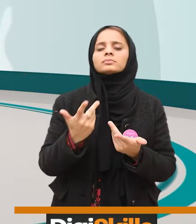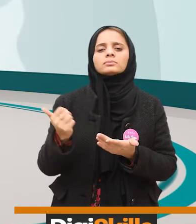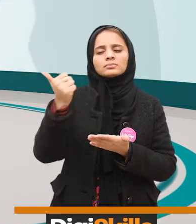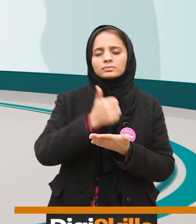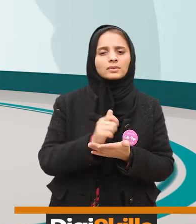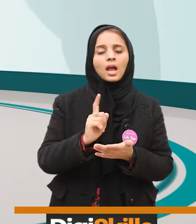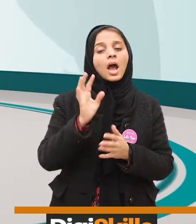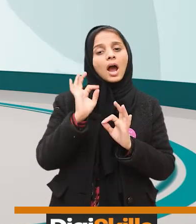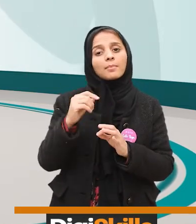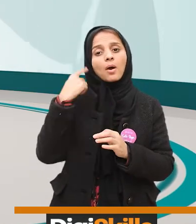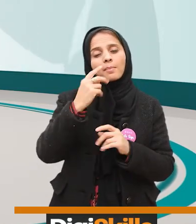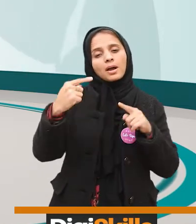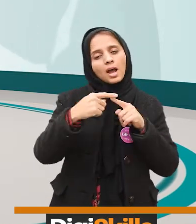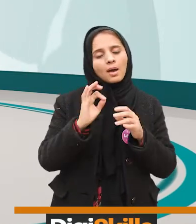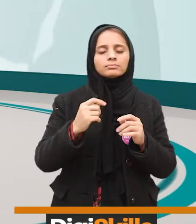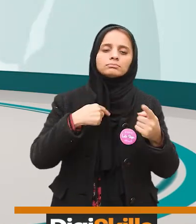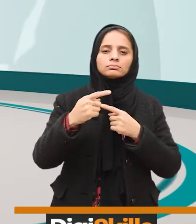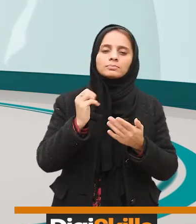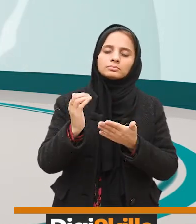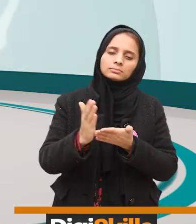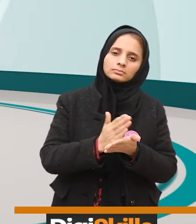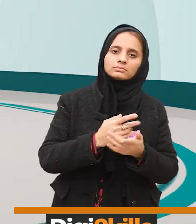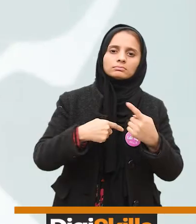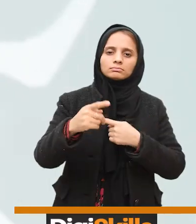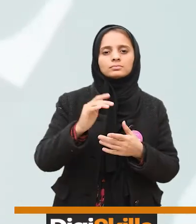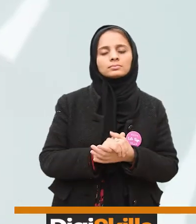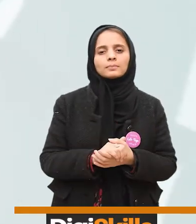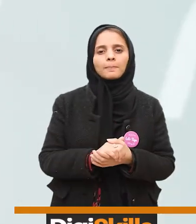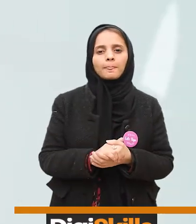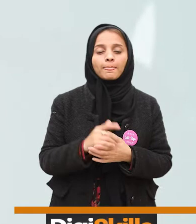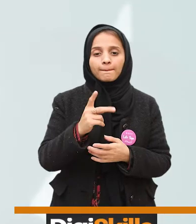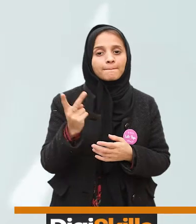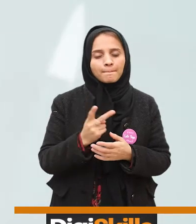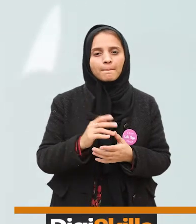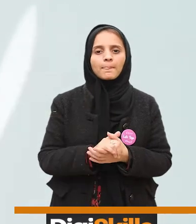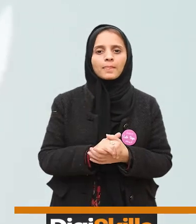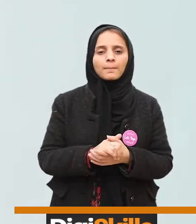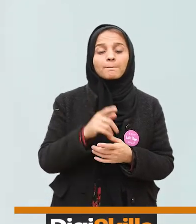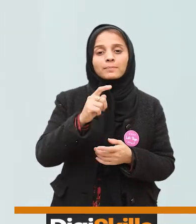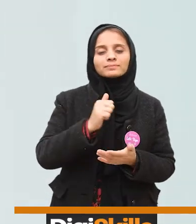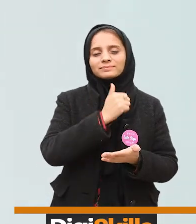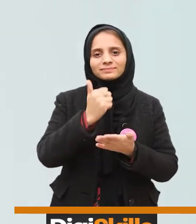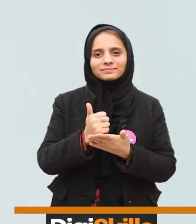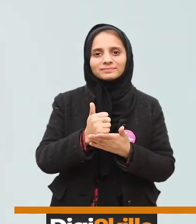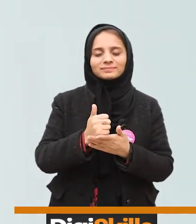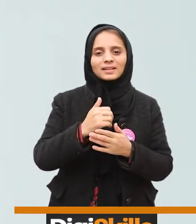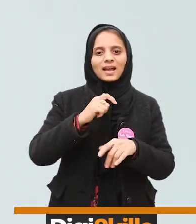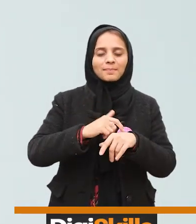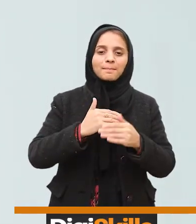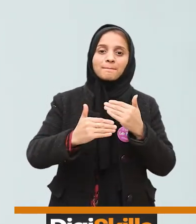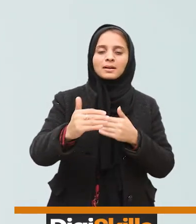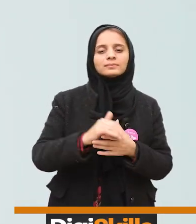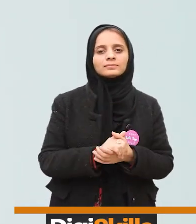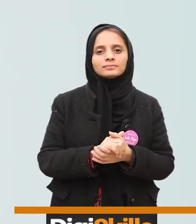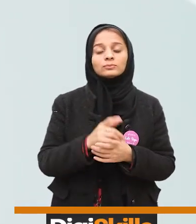آپ کو ہائر کرنے میں، why would I go through that process again? So therefore جو کلائنٹ ریٹینشن کی